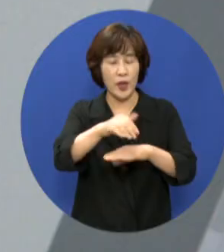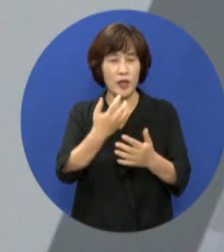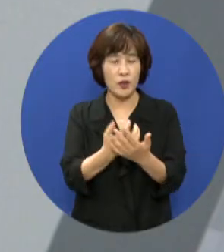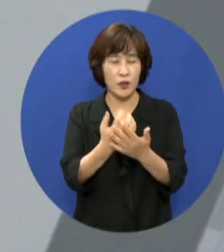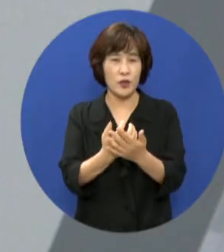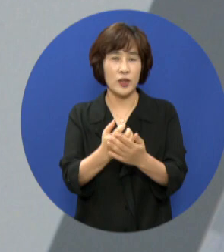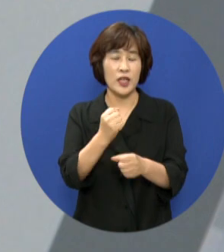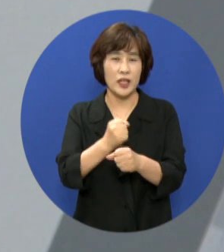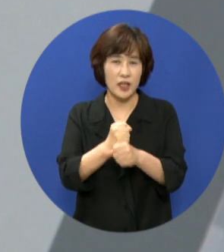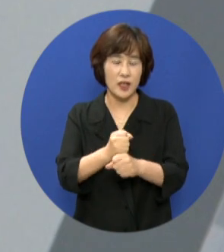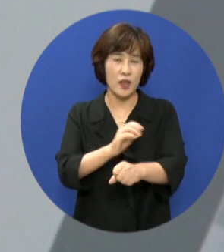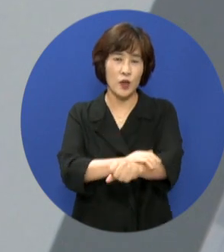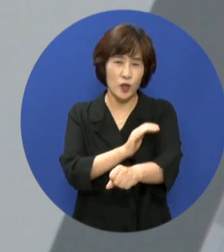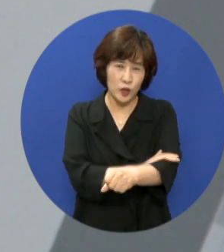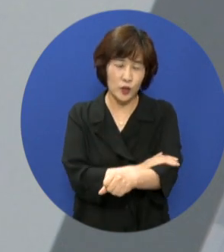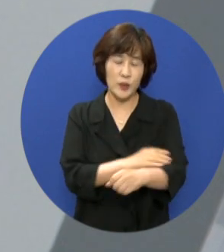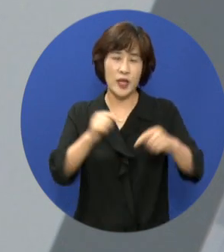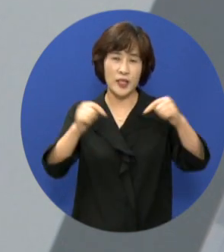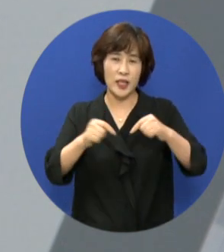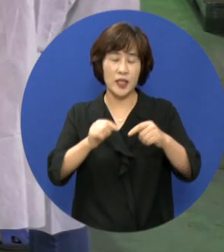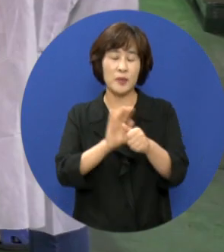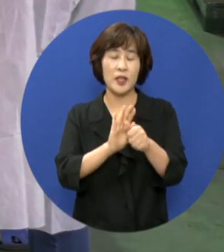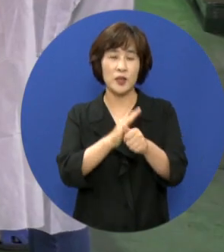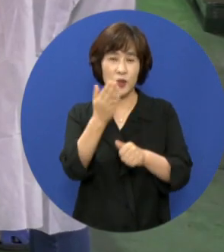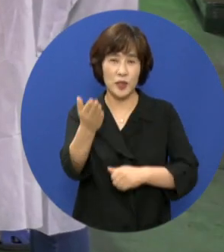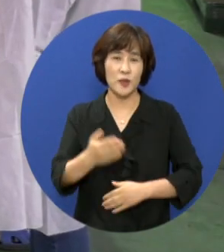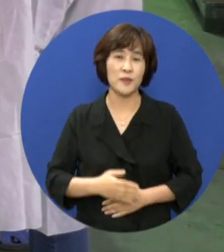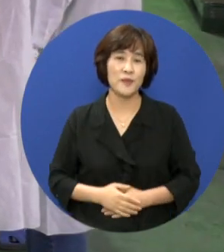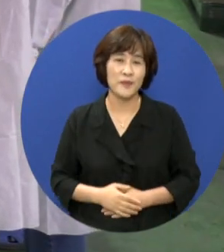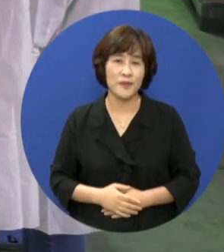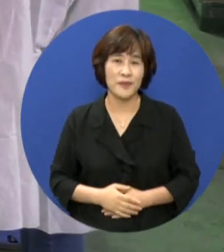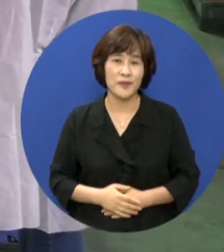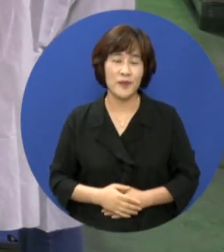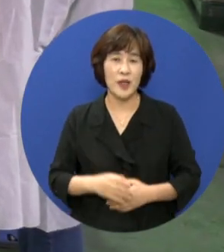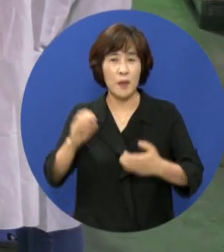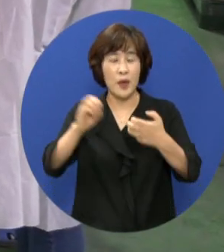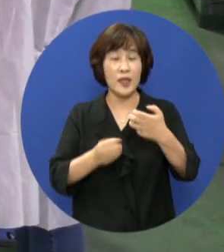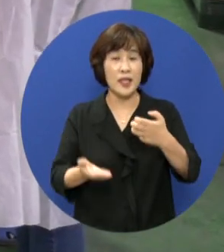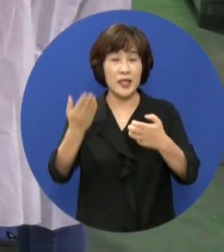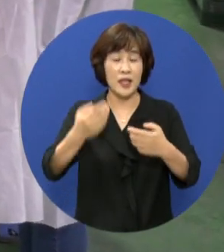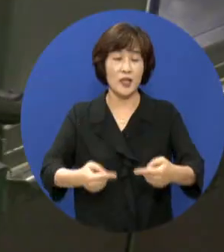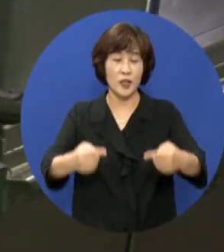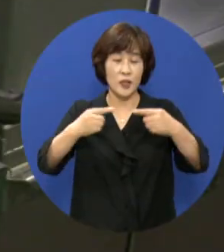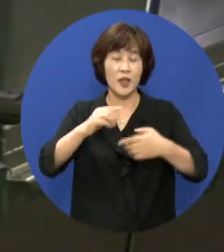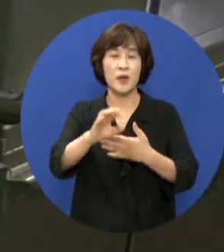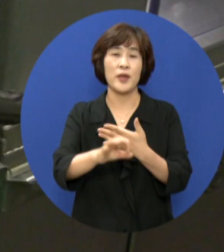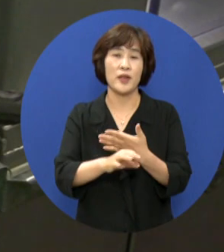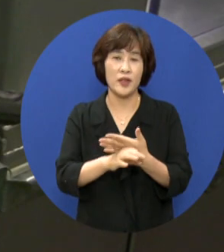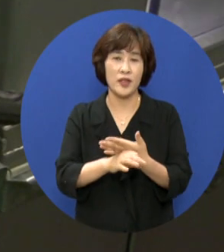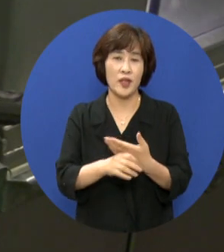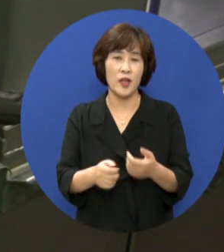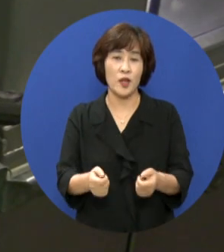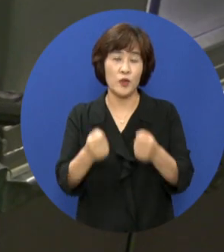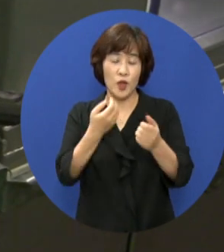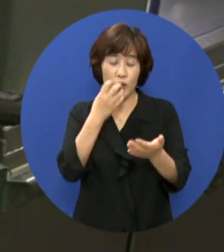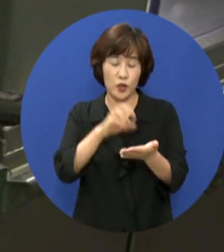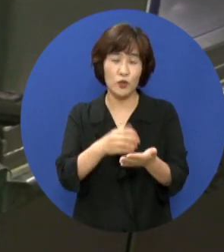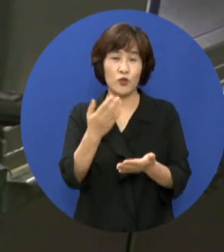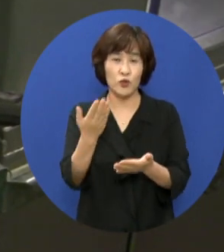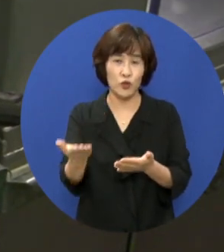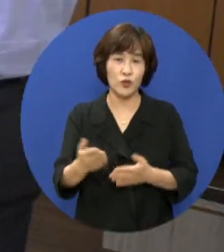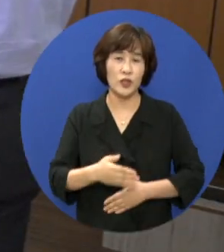실용 교육과 실습 창업상담 을 지원합니다 또는 80% 이상 교육 수료 자에게는 수료증을